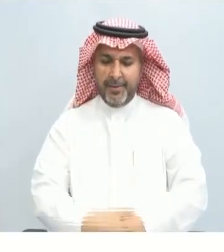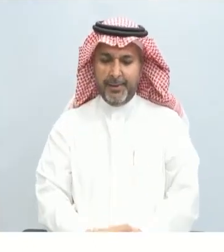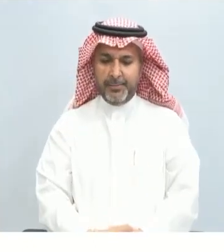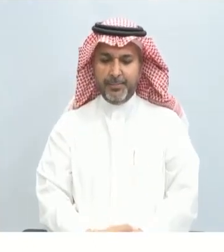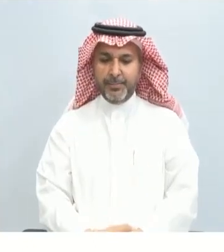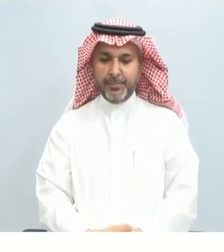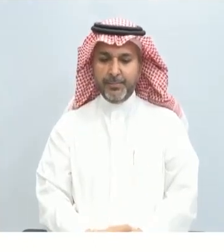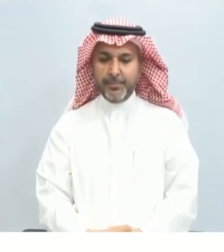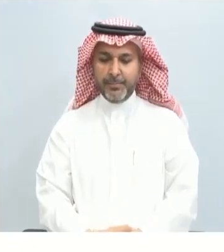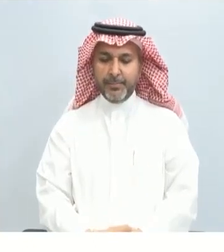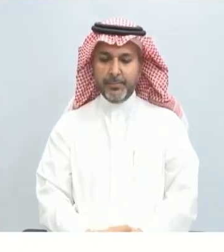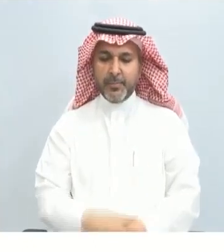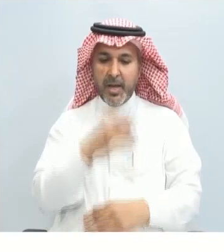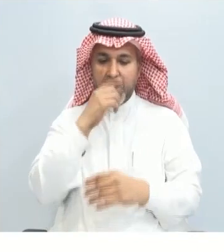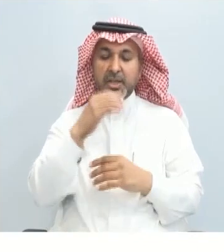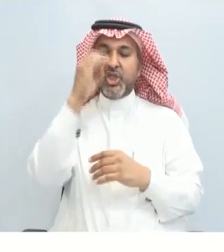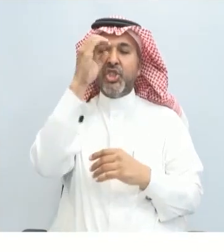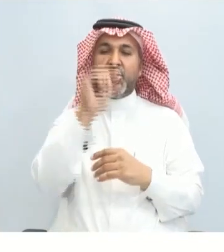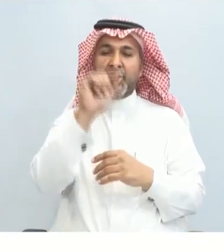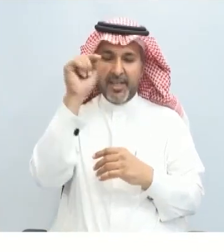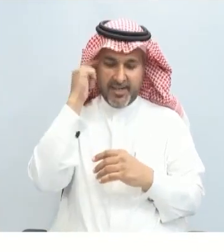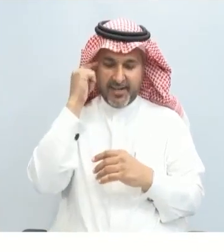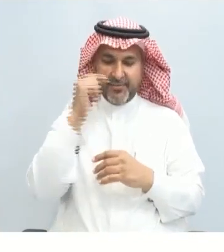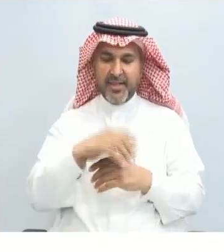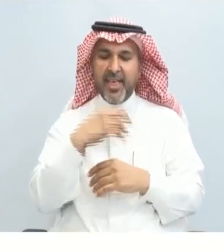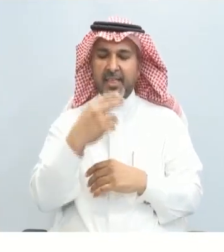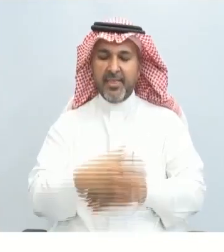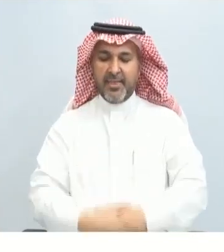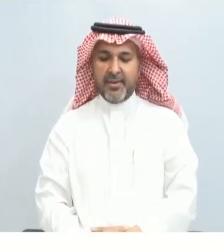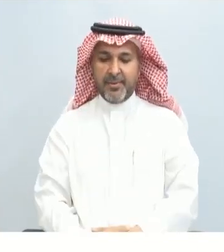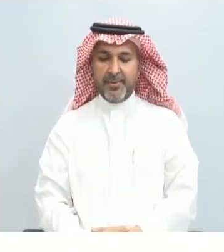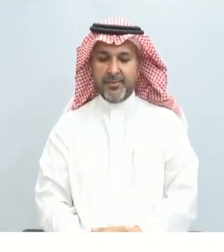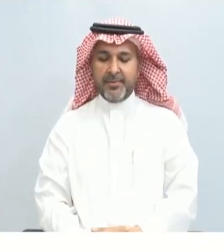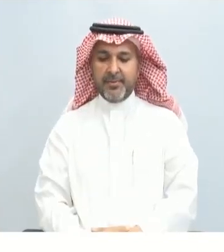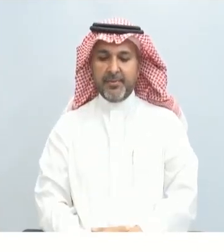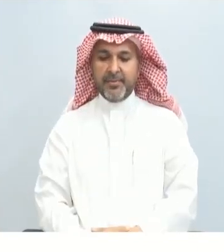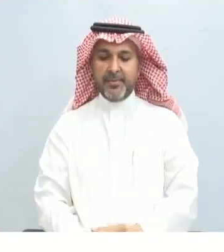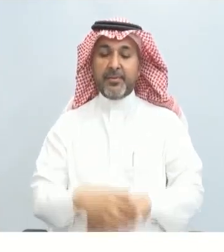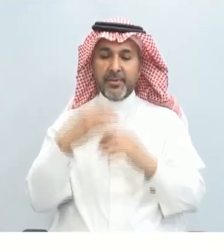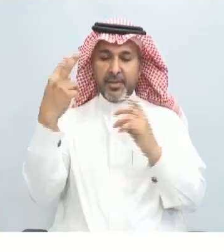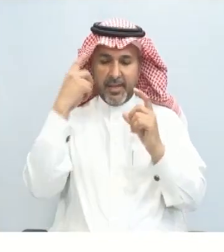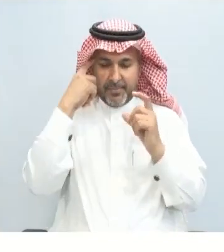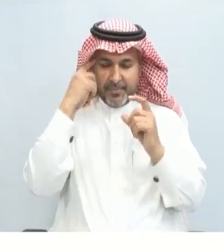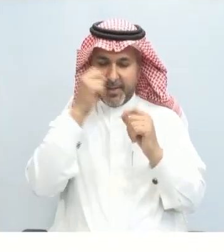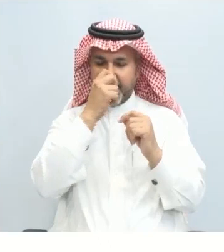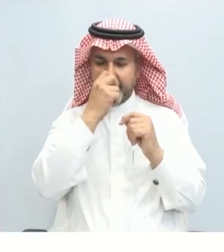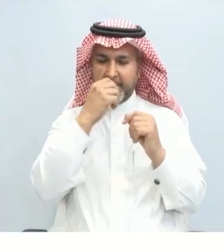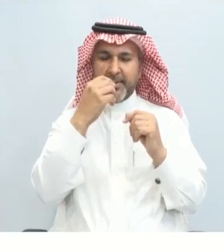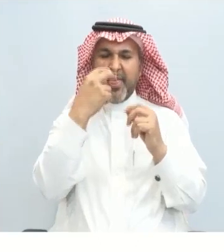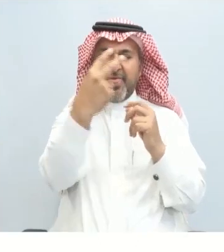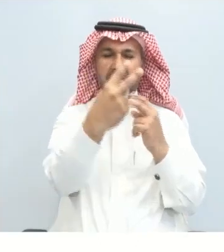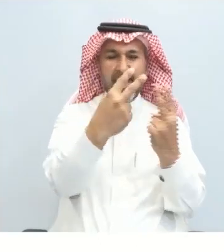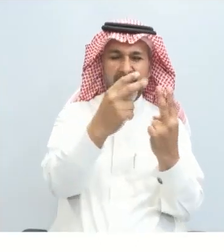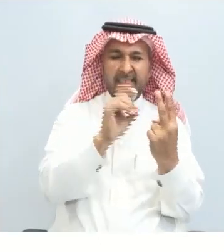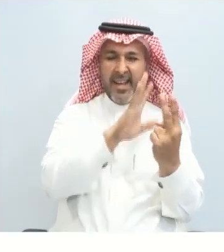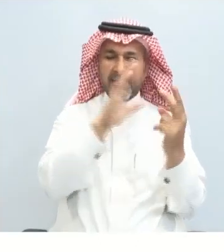36 الاس 3 على 2 ممكن اقول الجذر التربيعي وتكعيب وبالتالي حيكون عندك